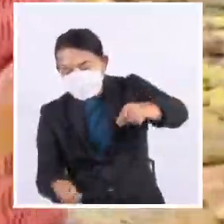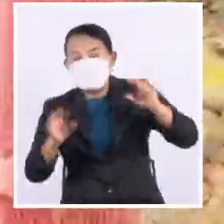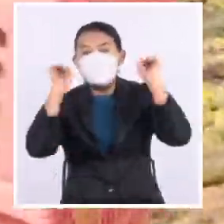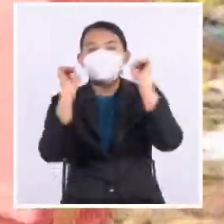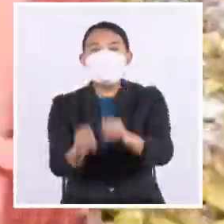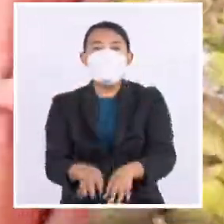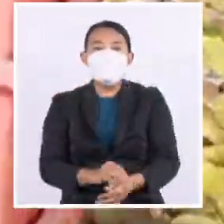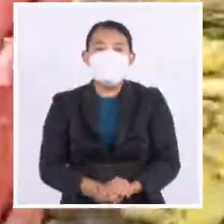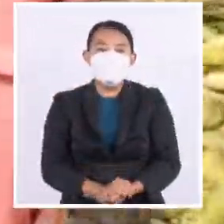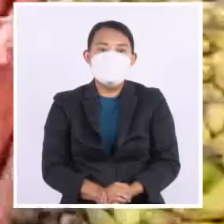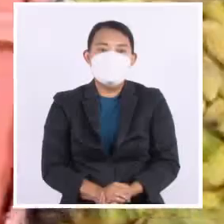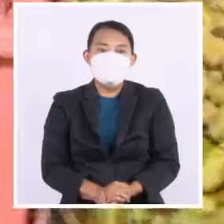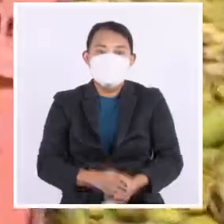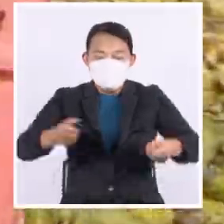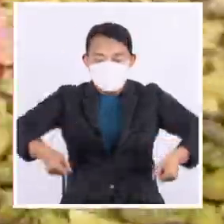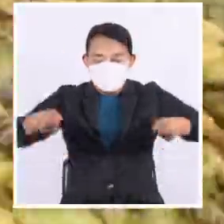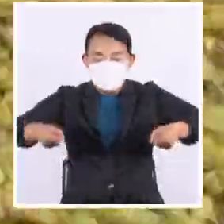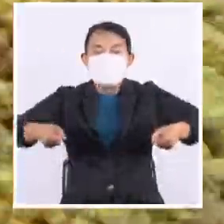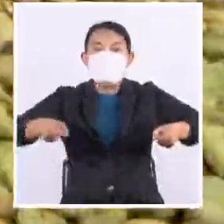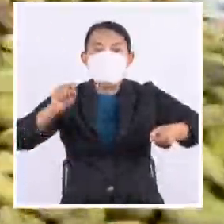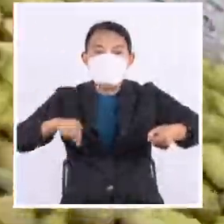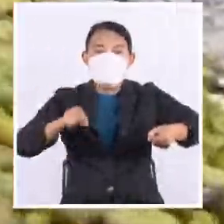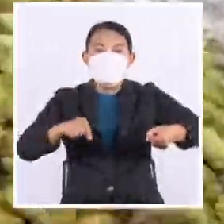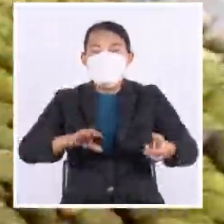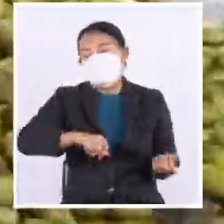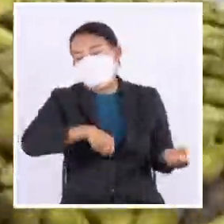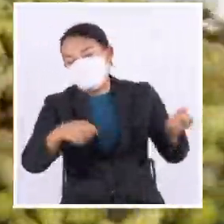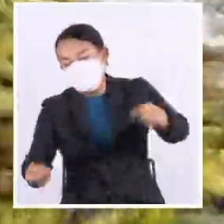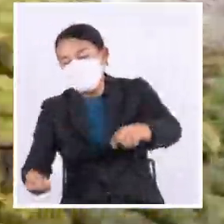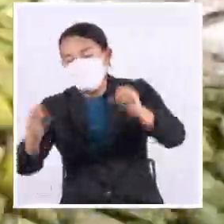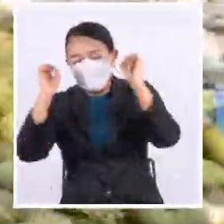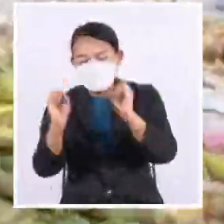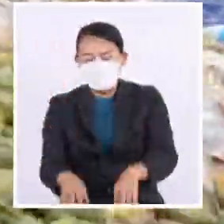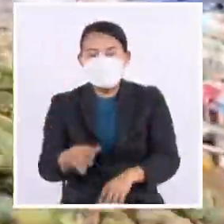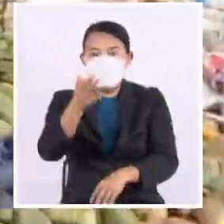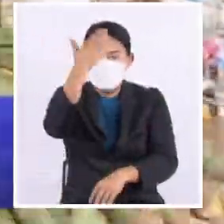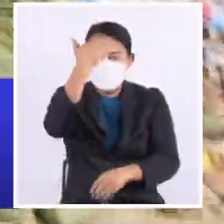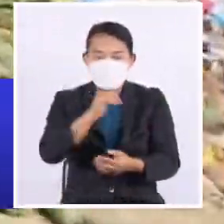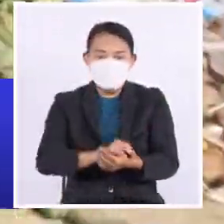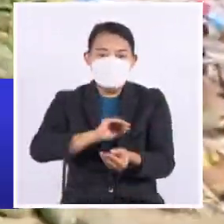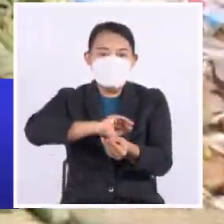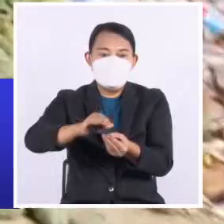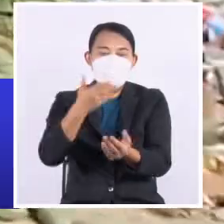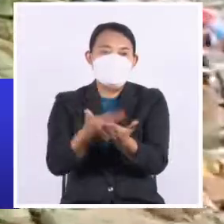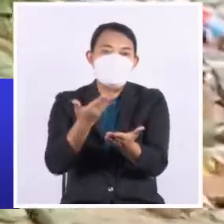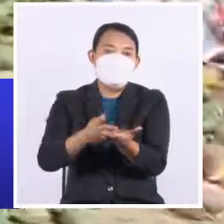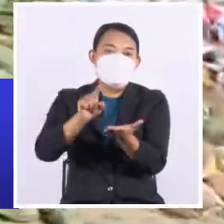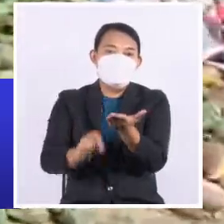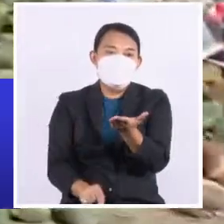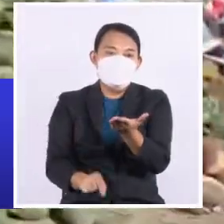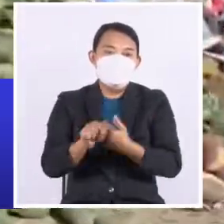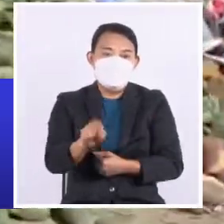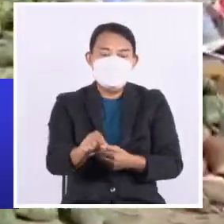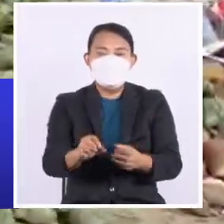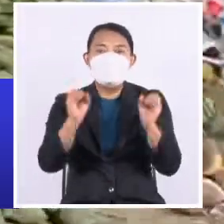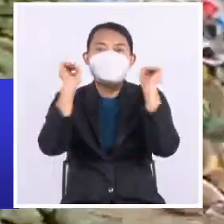ขาเรียกหลัวใช่ไหม ค ่ ะ นี่หรือเข่งนี่แหละเล็กหลัวยกทิ้งไปเพราะว่าอะไรรู้ไหมมันราคาถูกฮะมะม่วงที่เอาไปทิ้งเนี่ยมี